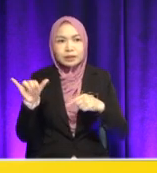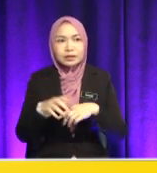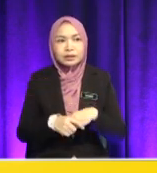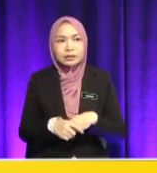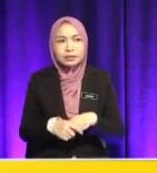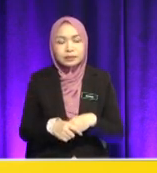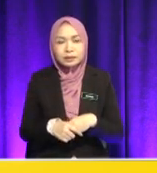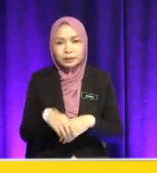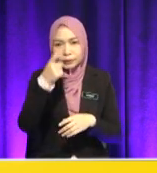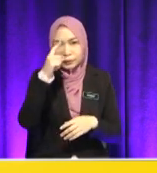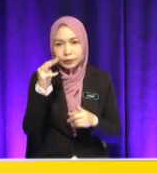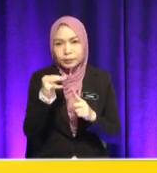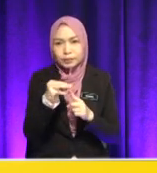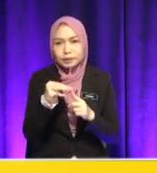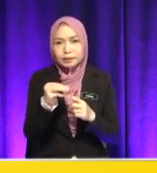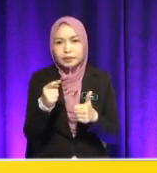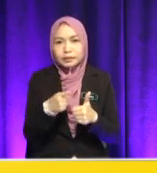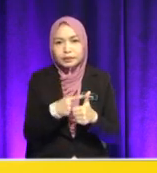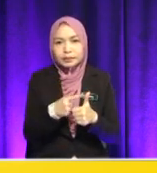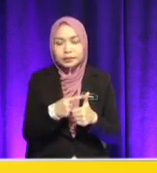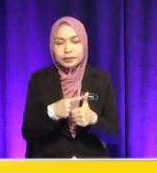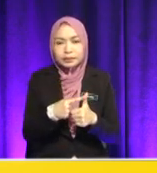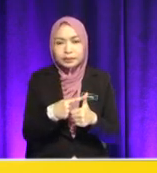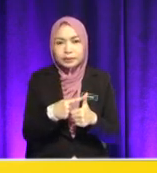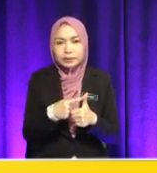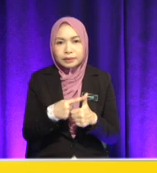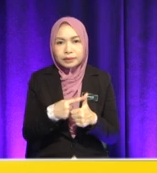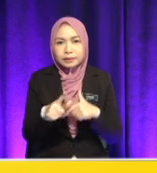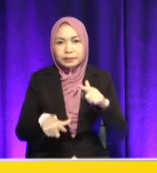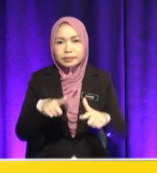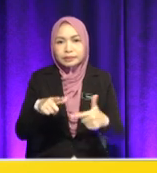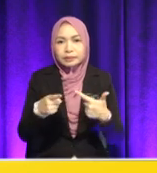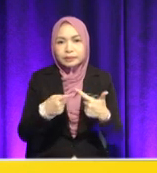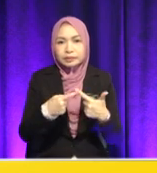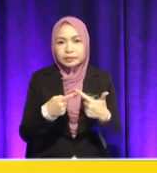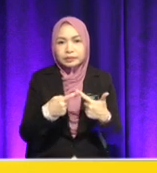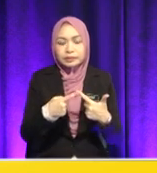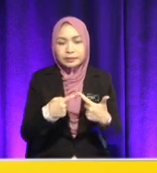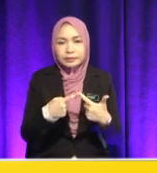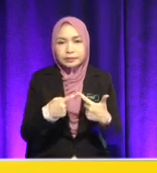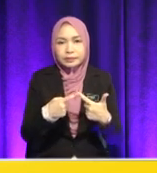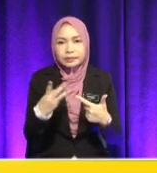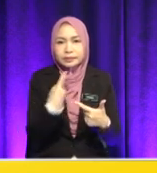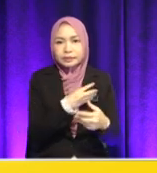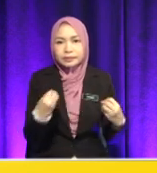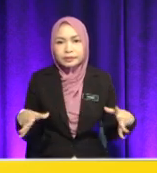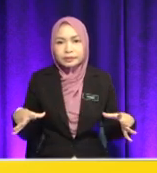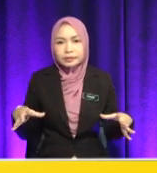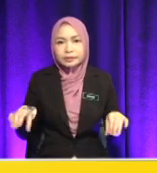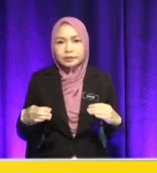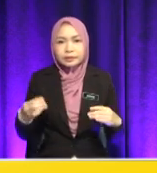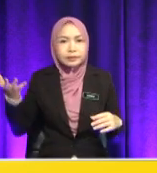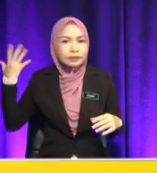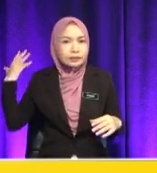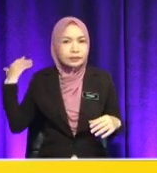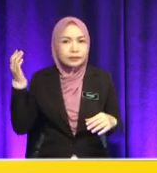pertama untuk markah yang pertama kemudian step yang kita buat sebelum-sebelum ini mencari songsangan jadi